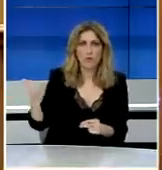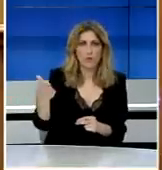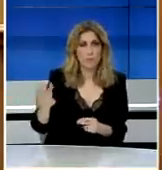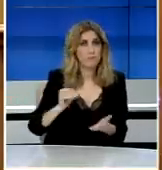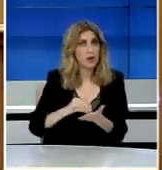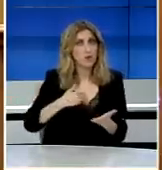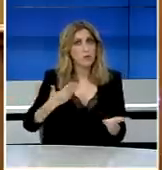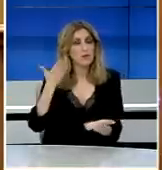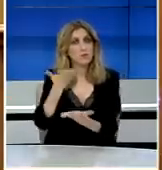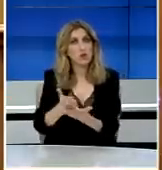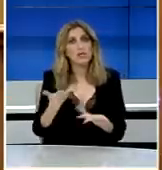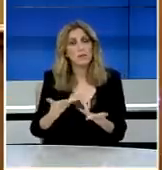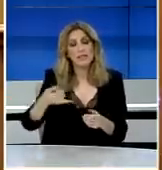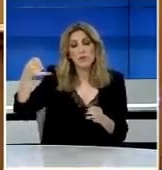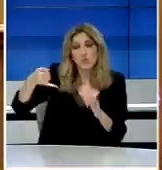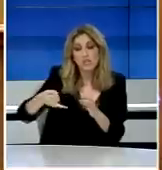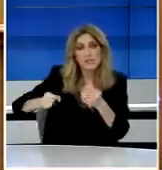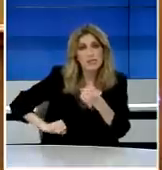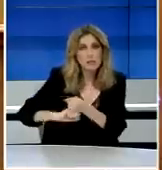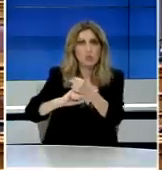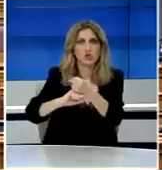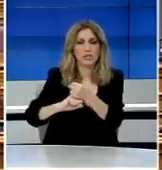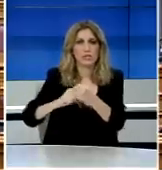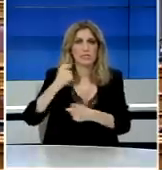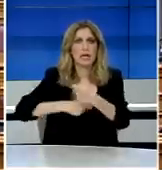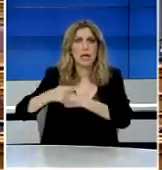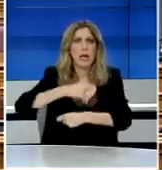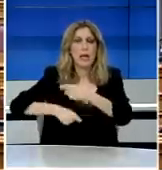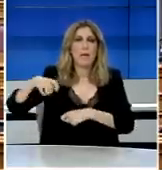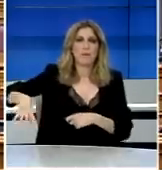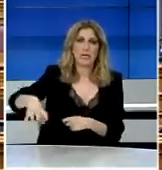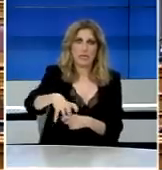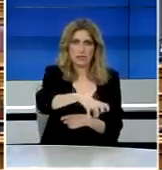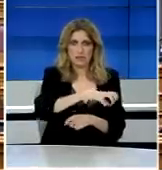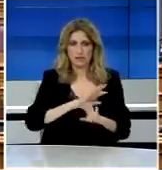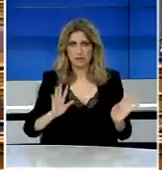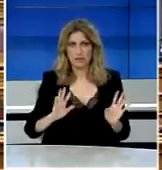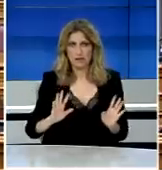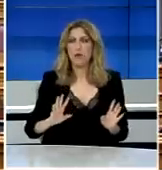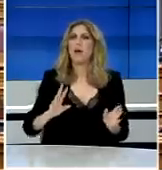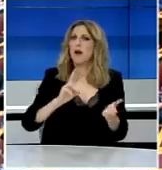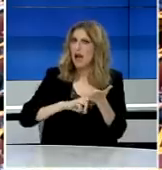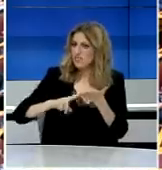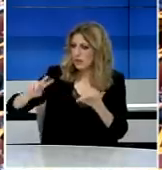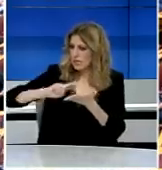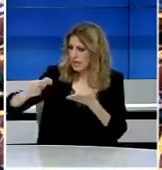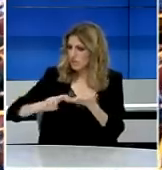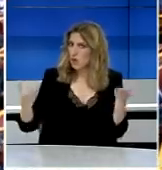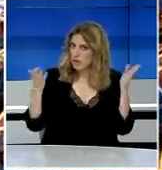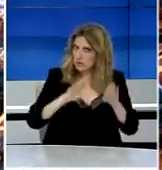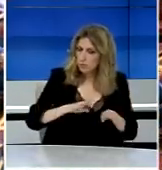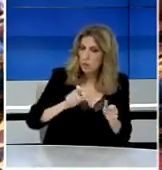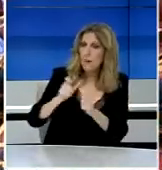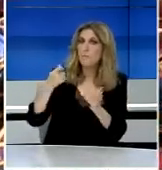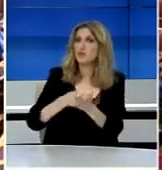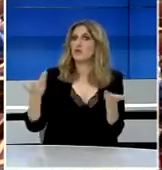προτείναμε ουσιαστική στήριξη των επιχειρήσεων. Εκτός της χρηματοδότησης του ασφαλιστικού και μισθολογικού κόστους, μιλάμε για μη